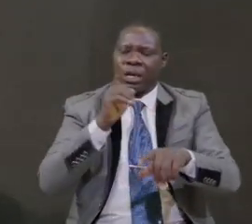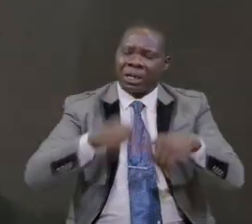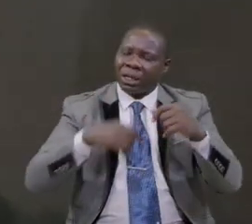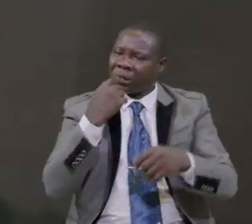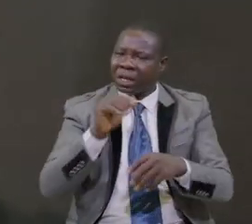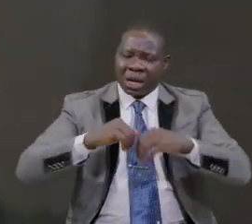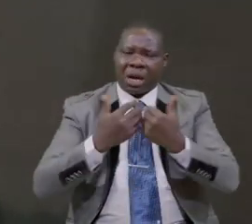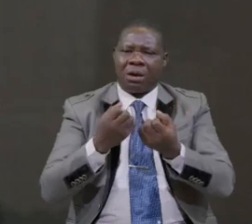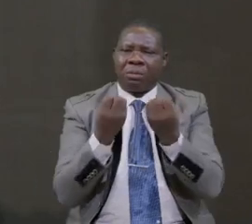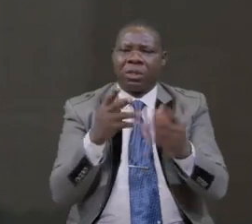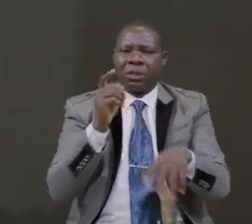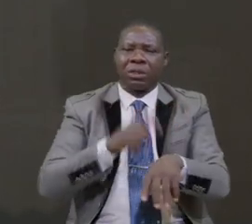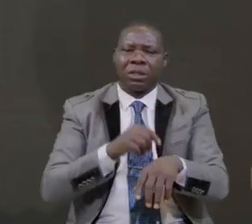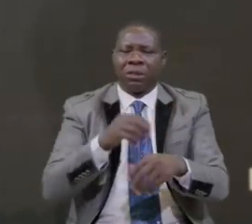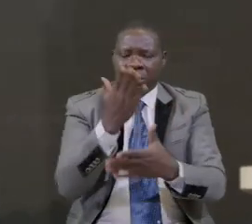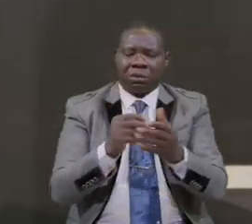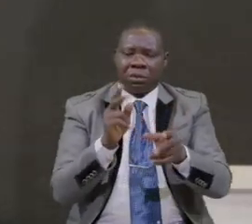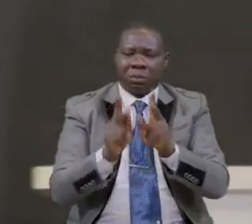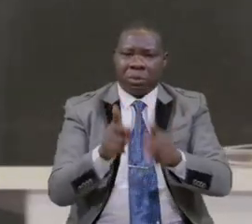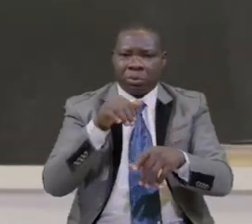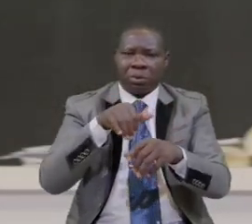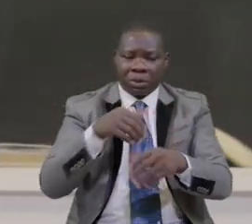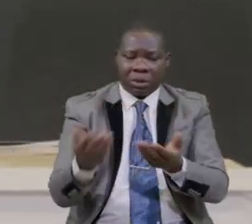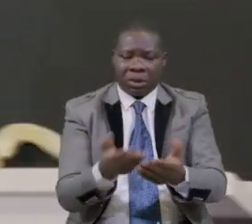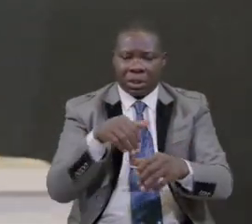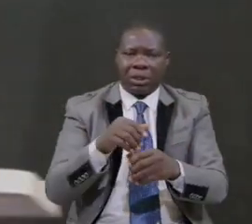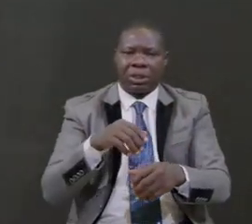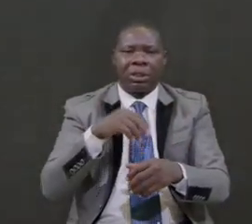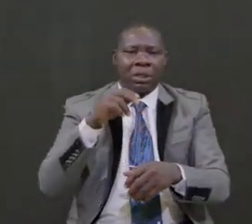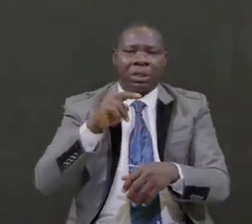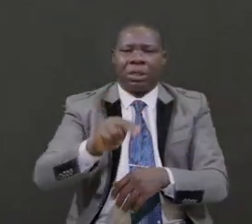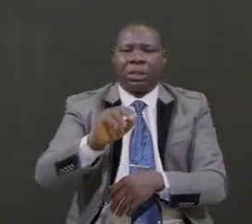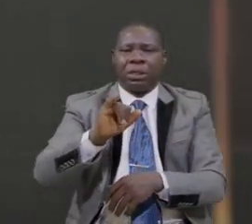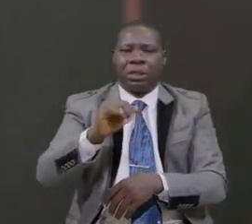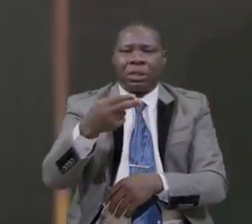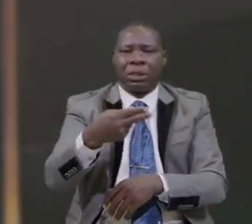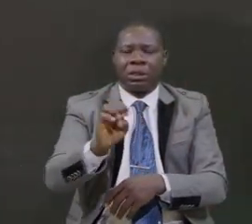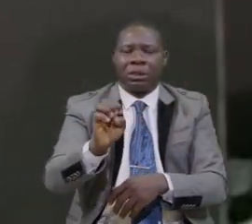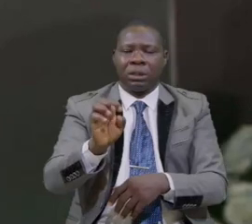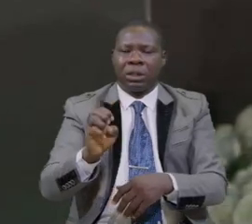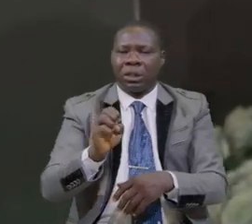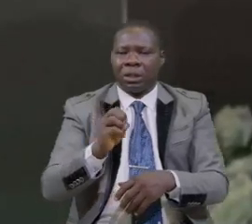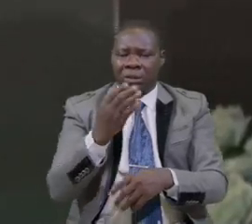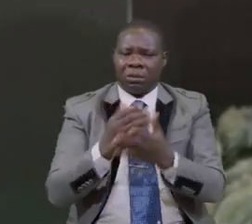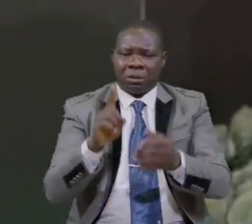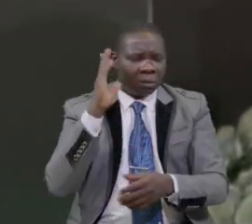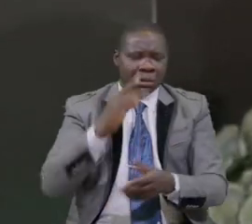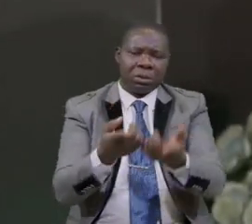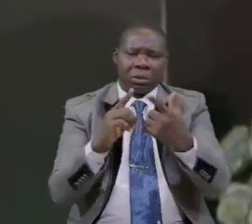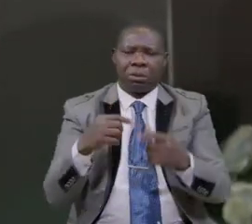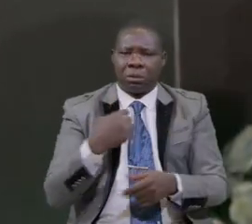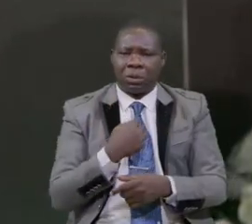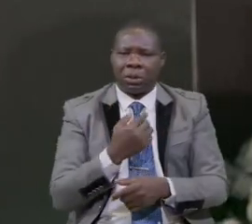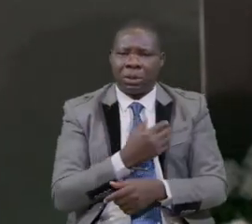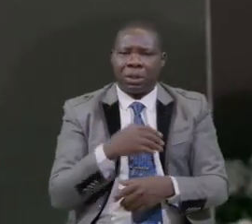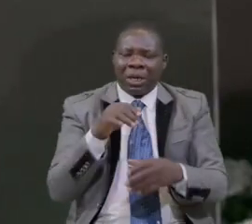Certaines personnes ici au Nigeria, et il y a plusieurs années, quelqu'un venait à moi très tôt le